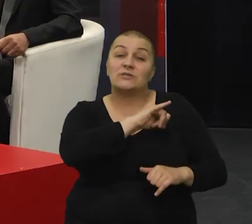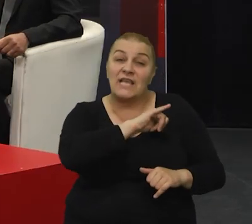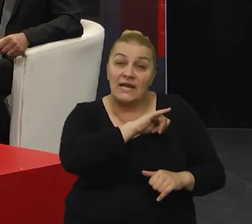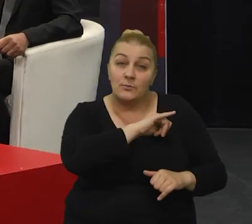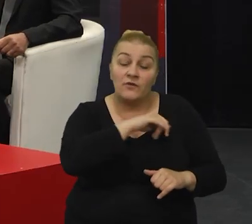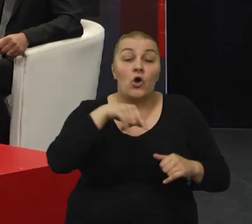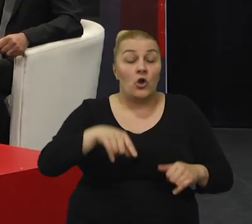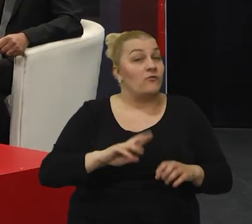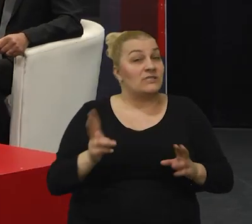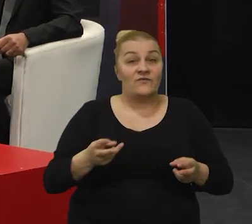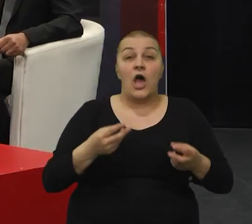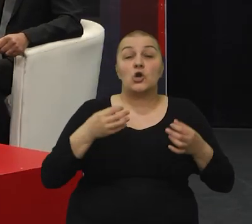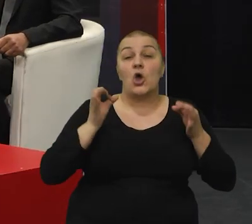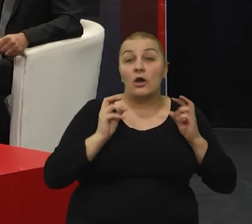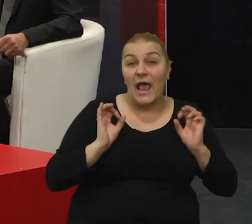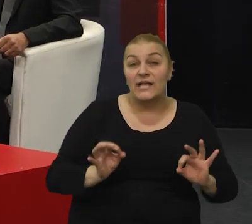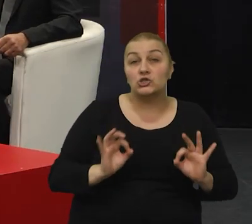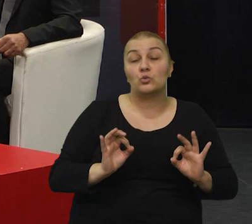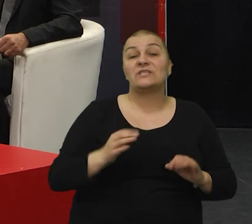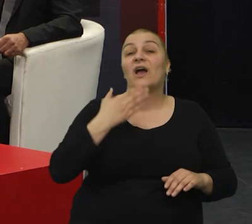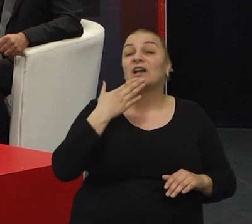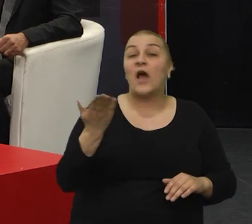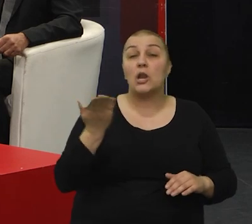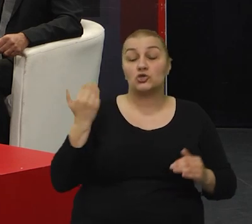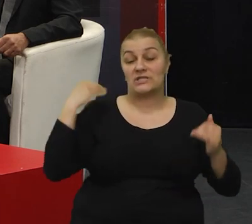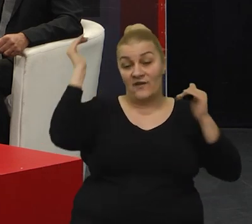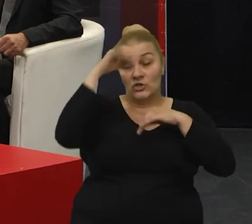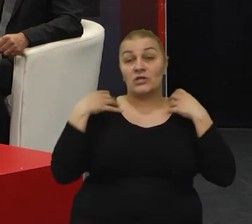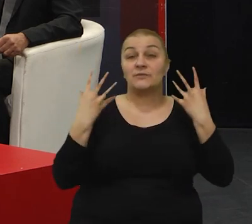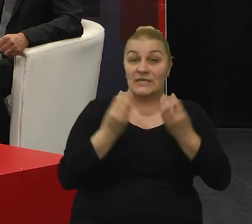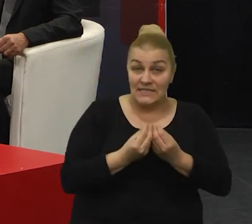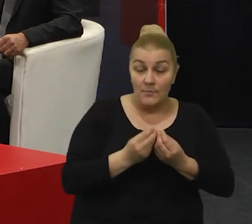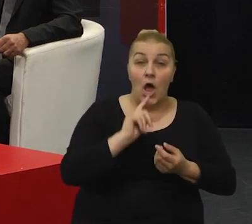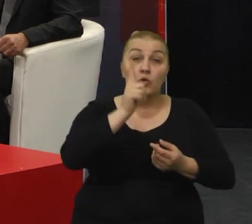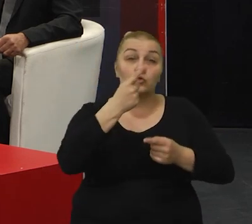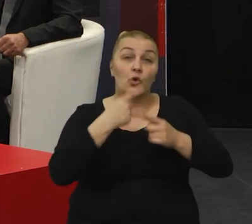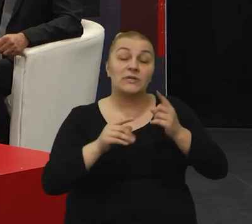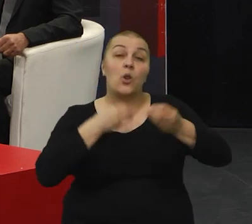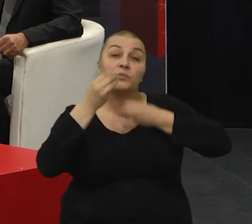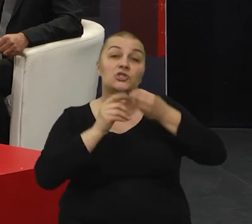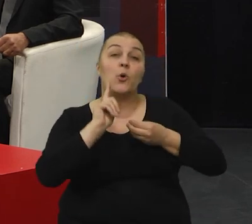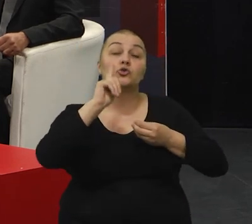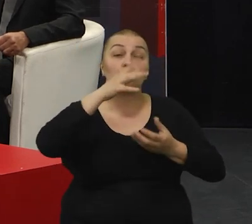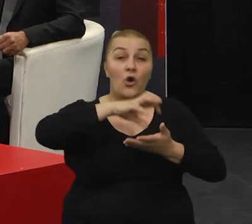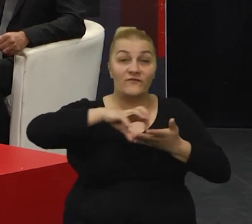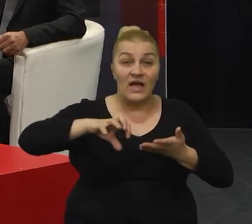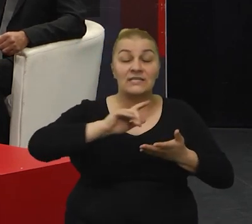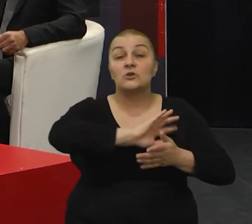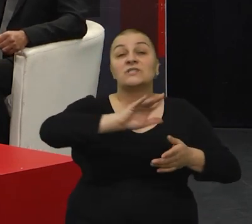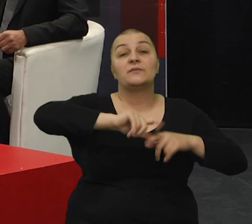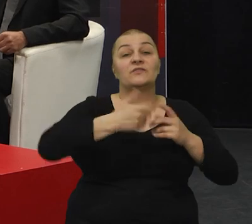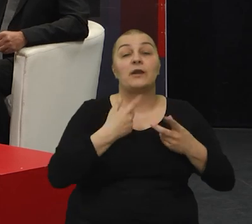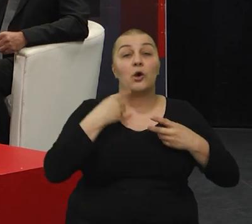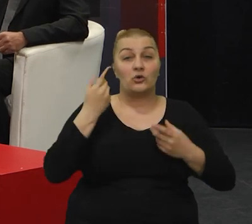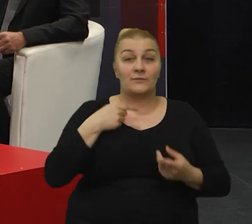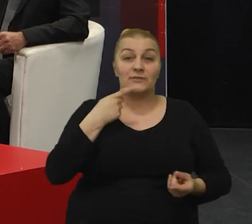jako interesantno, jer ovo je stvarno ekskluziva. Hvala vam što ste večeras bili s nama, a u drugom dijelu pričamo u drugoj fazi o svim ovim stvarima koje